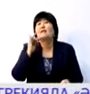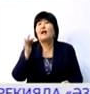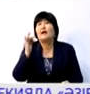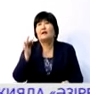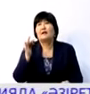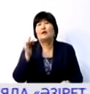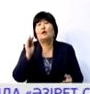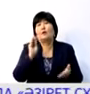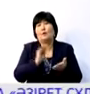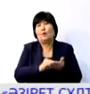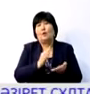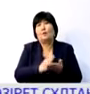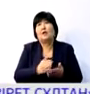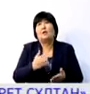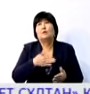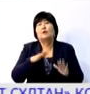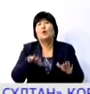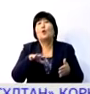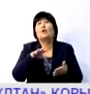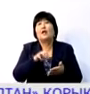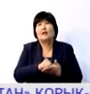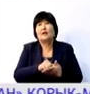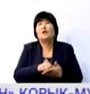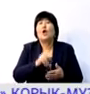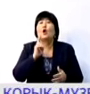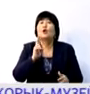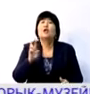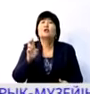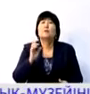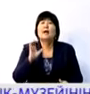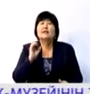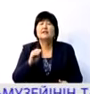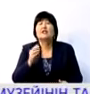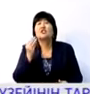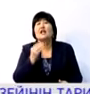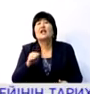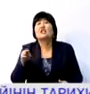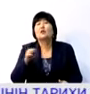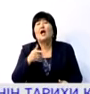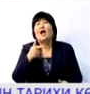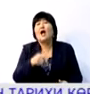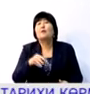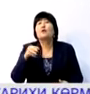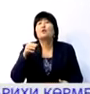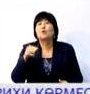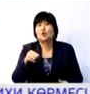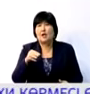тұлғалар бізде орын алады. Соның ішінде Күләш Байсейітова, Шара Жиенқұлова, Ғабит